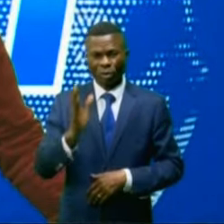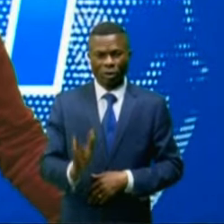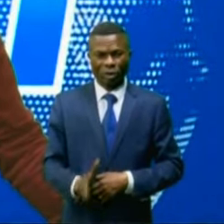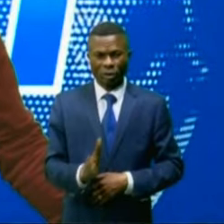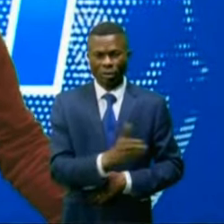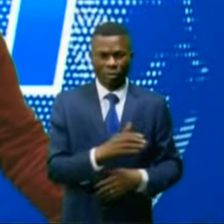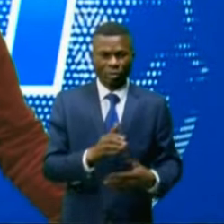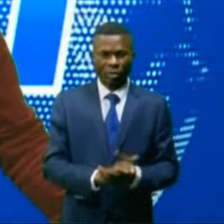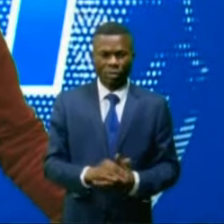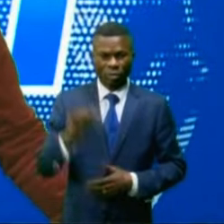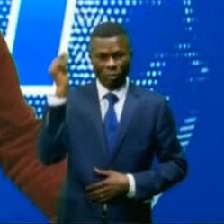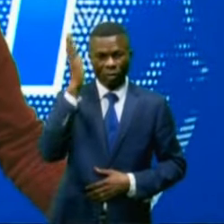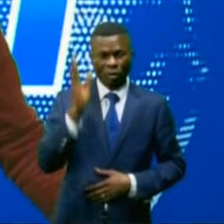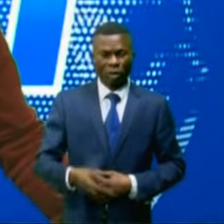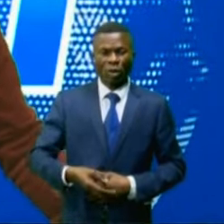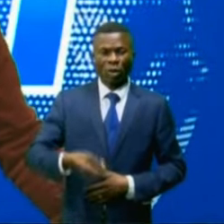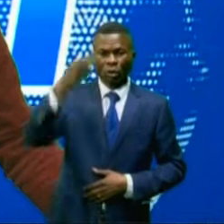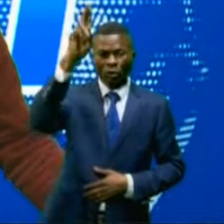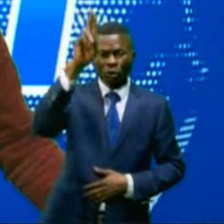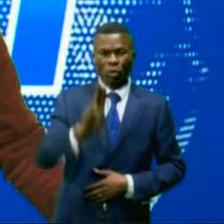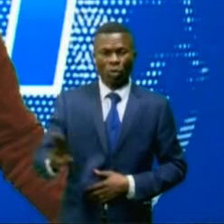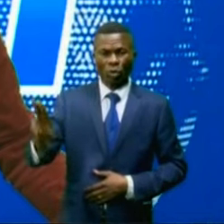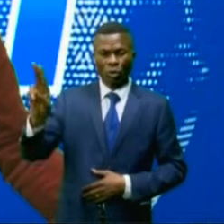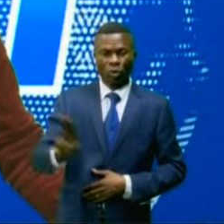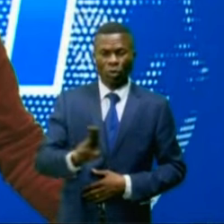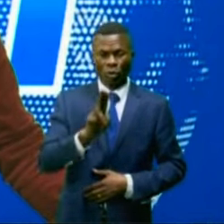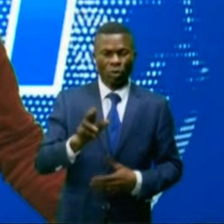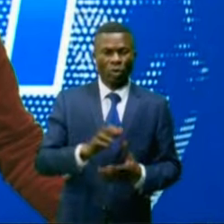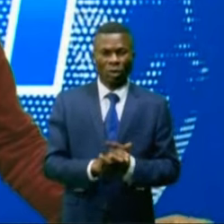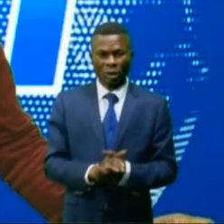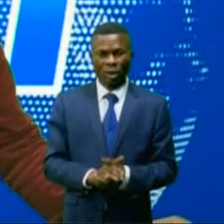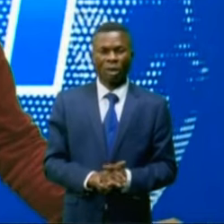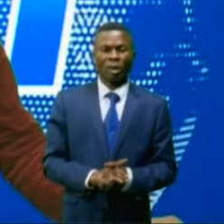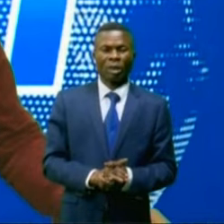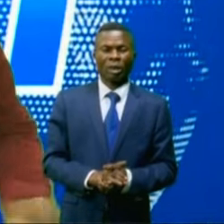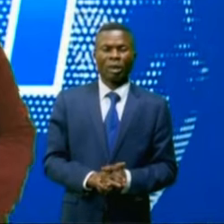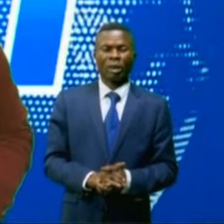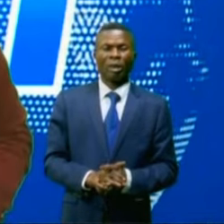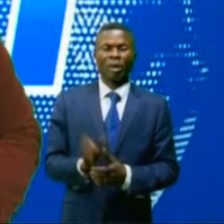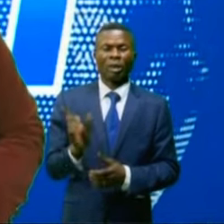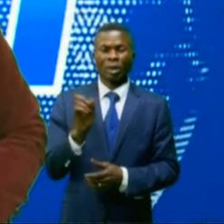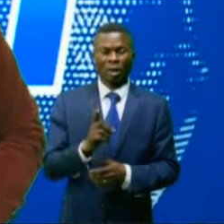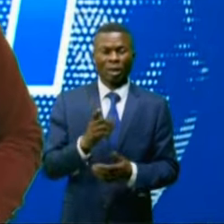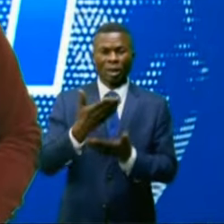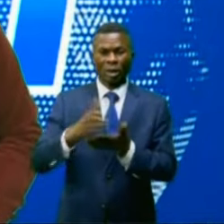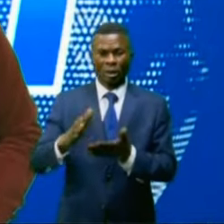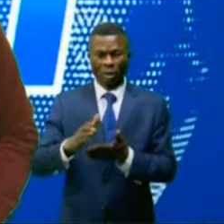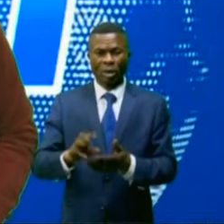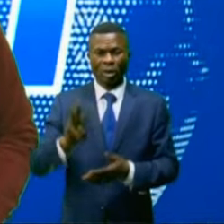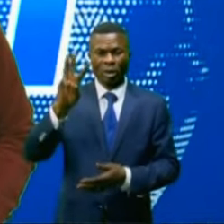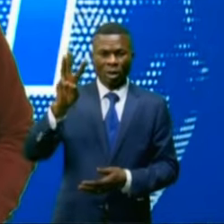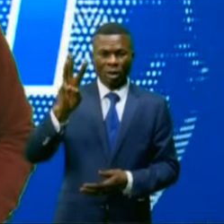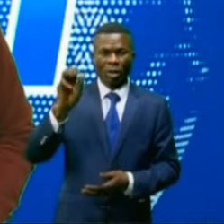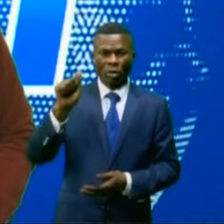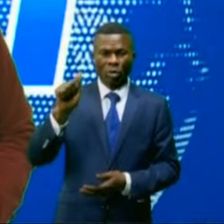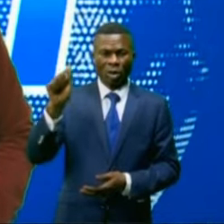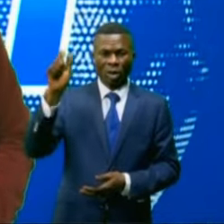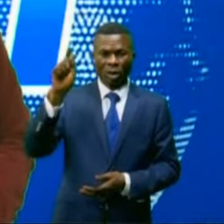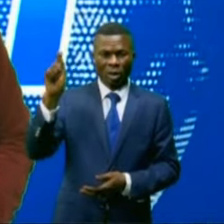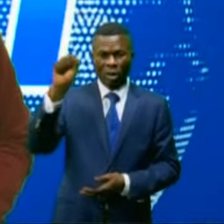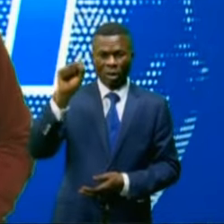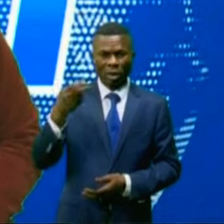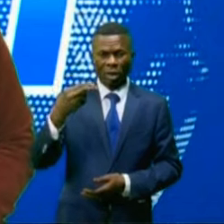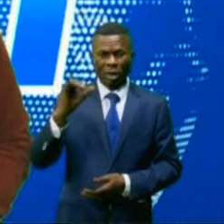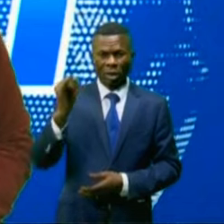le gouverneur du Haut-Uele, Jean Komito Gambou, est à l'étape de Ouatcha, centre où il a invité